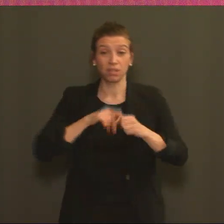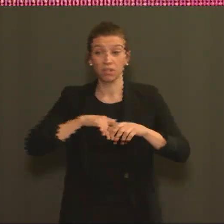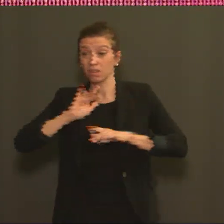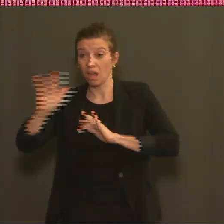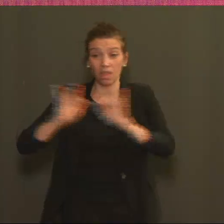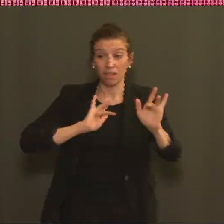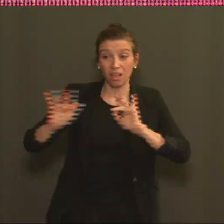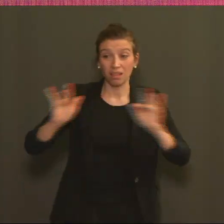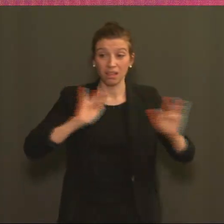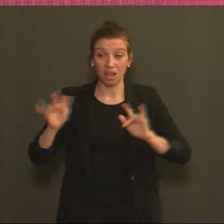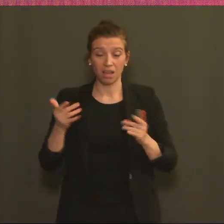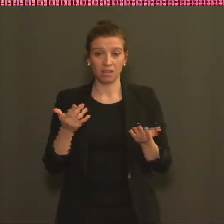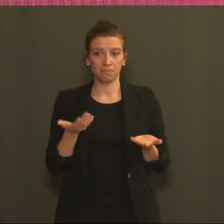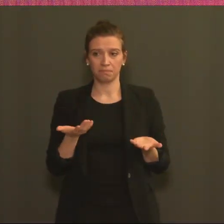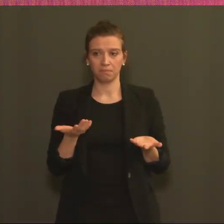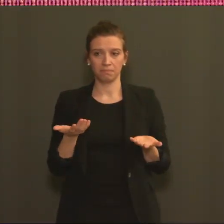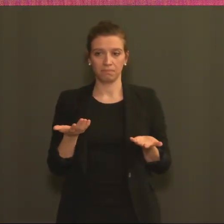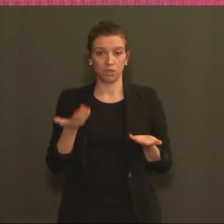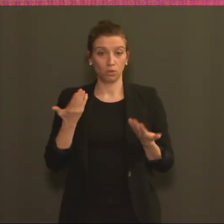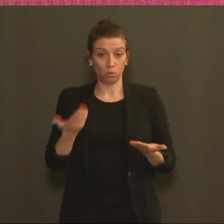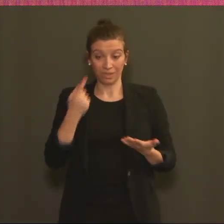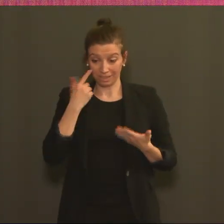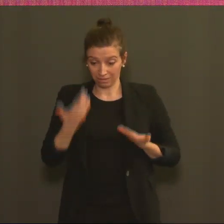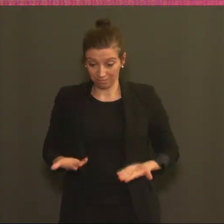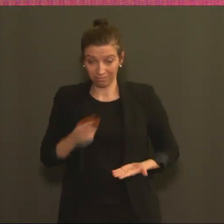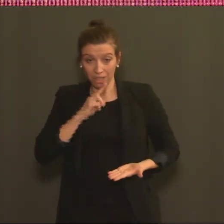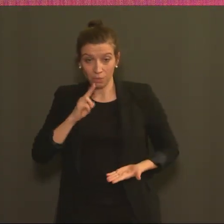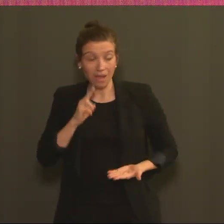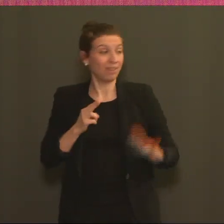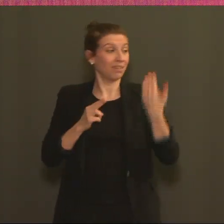ik zal ongetwijfeld druk zetten op de cijfers